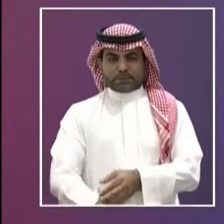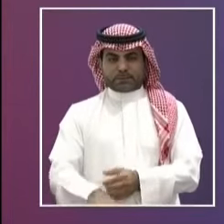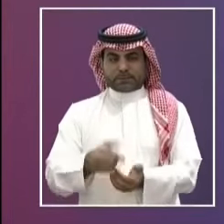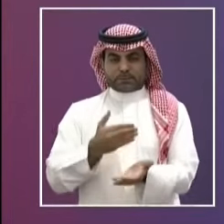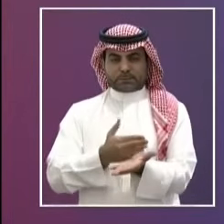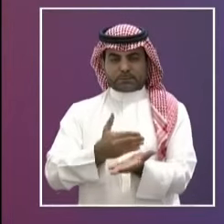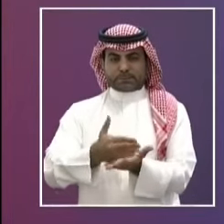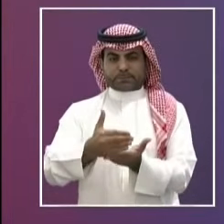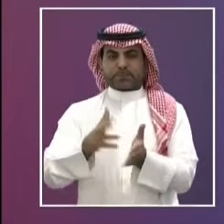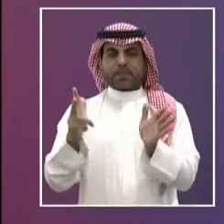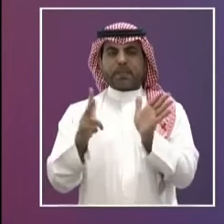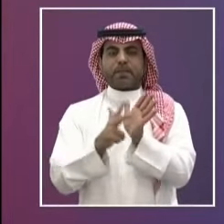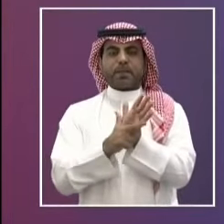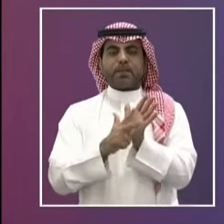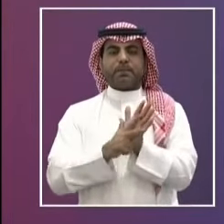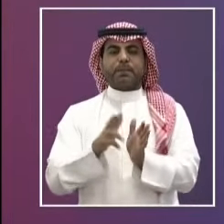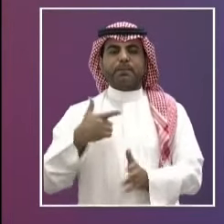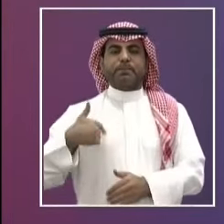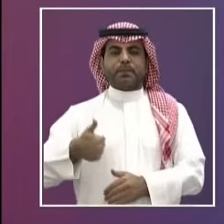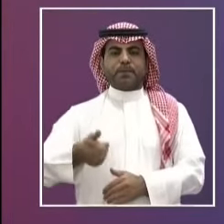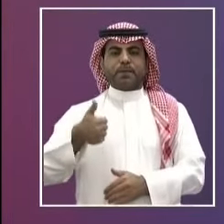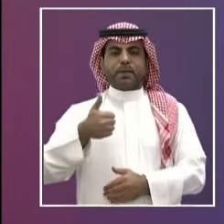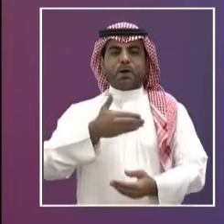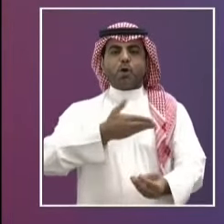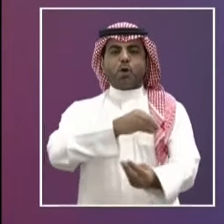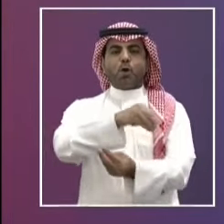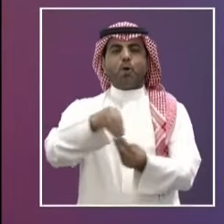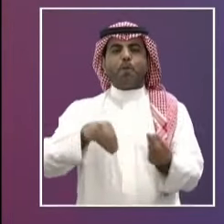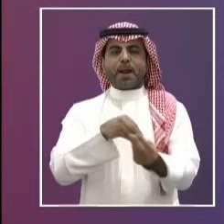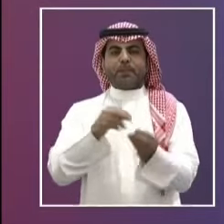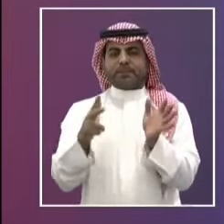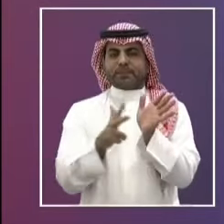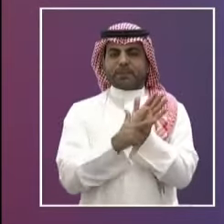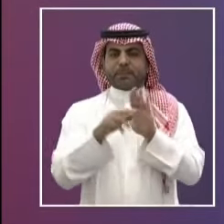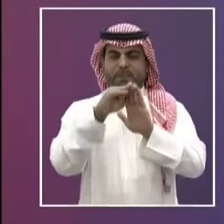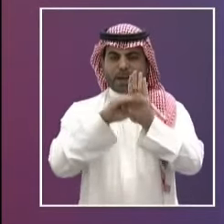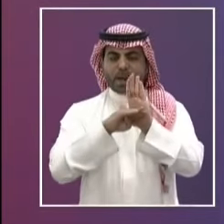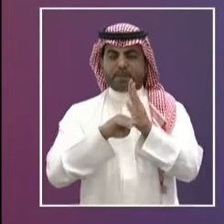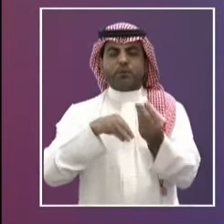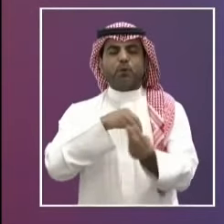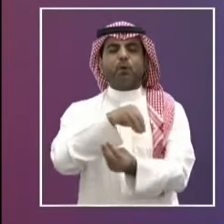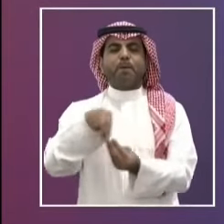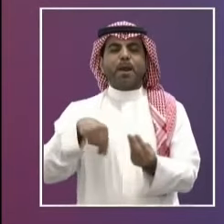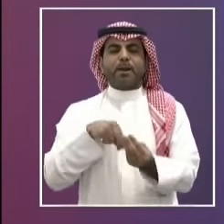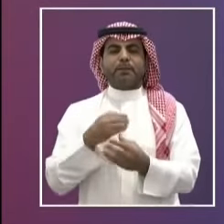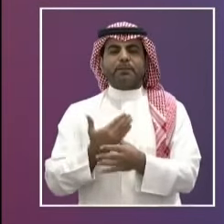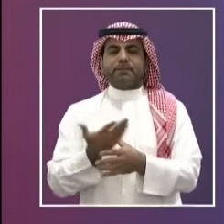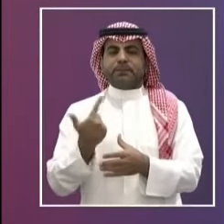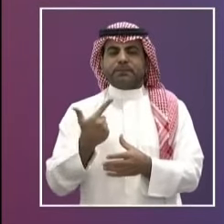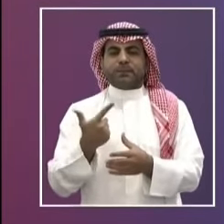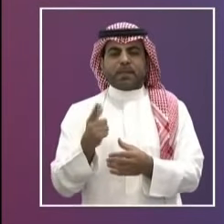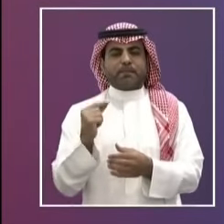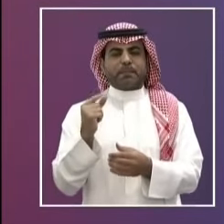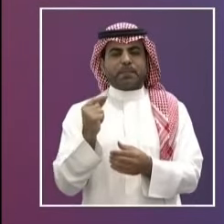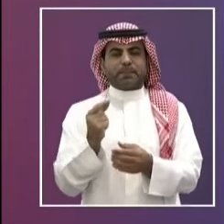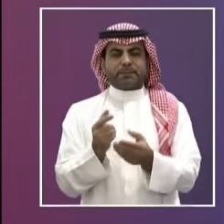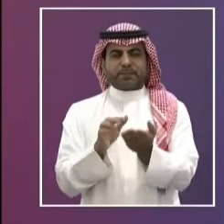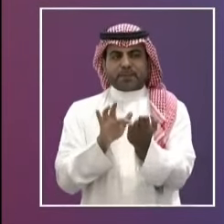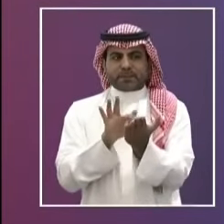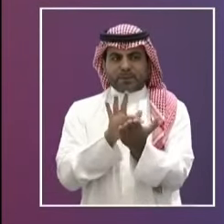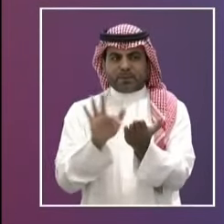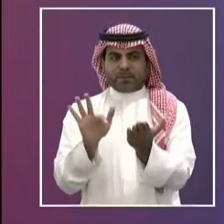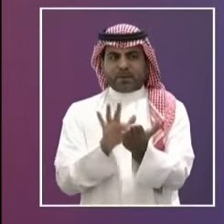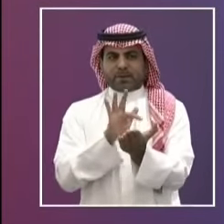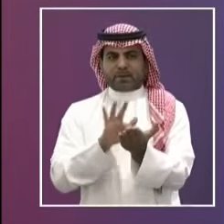على تطبيق اعتمرنا، هو يعتبر استخدام قوي للتقنية في عملية الحصول